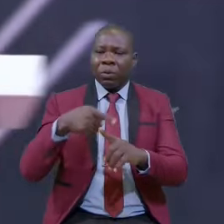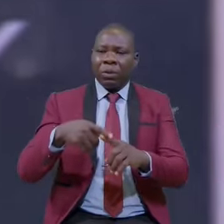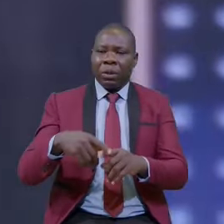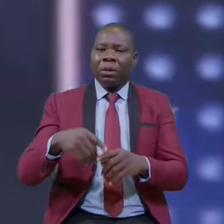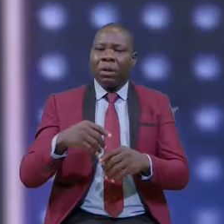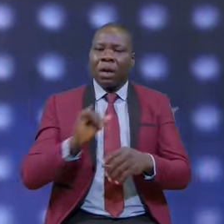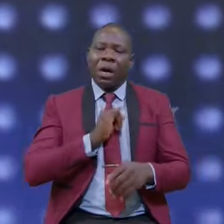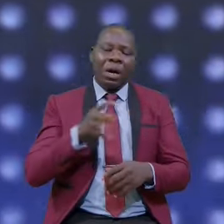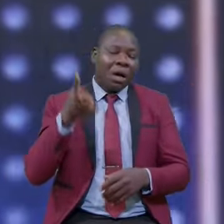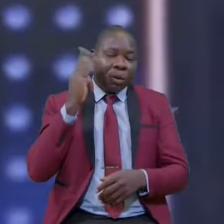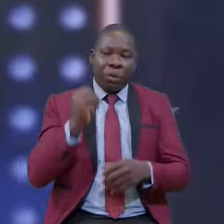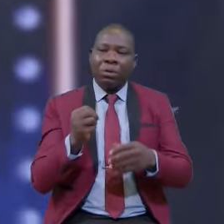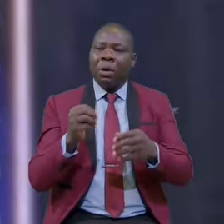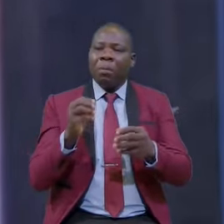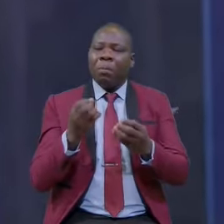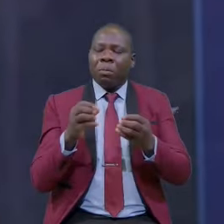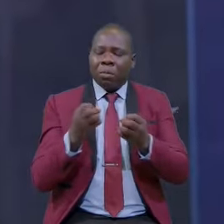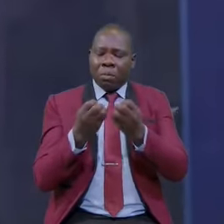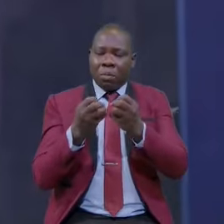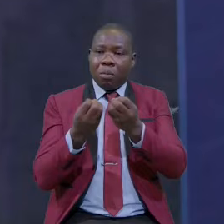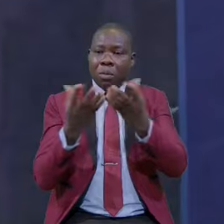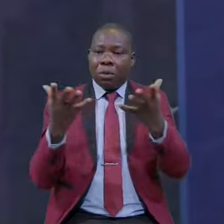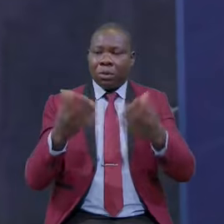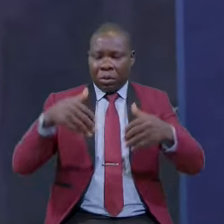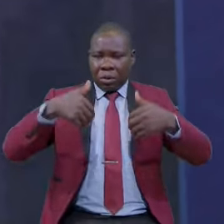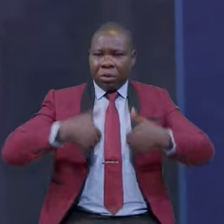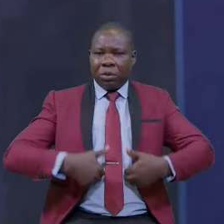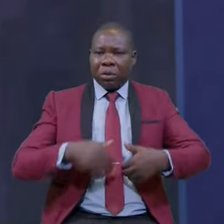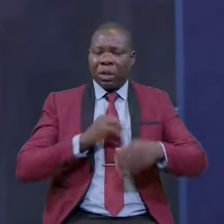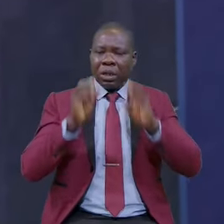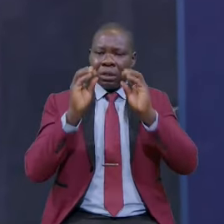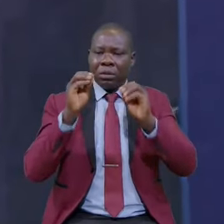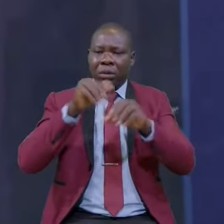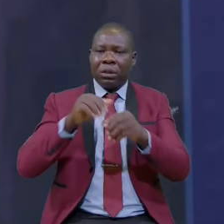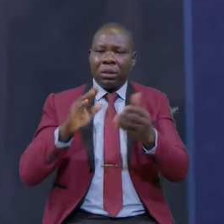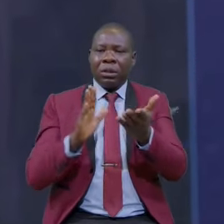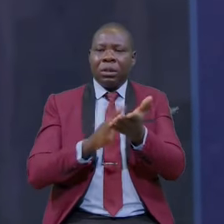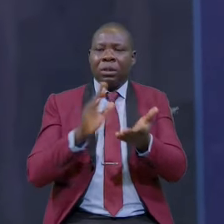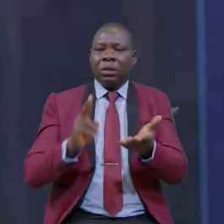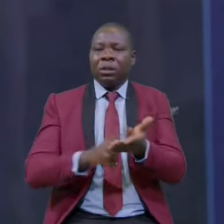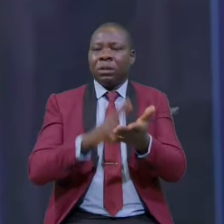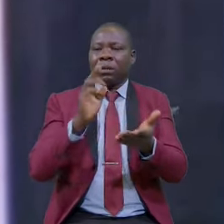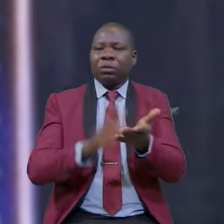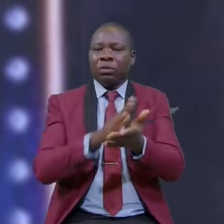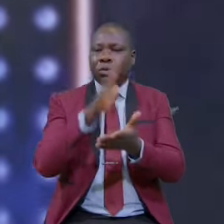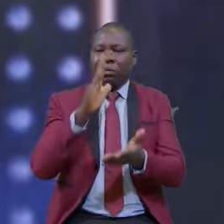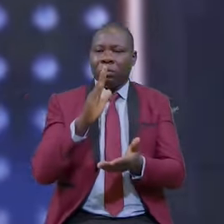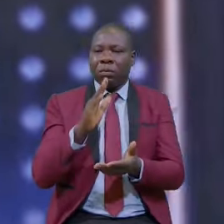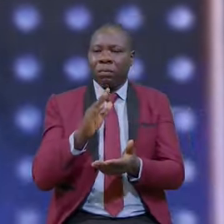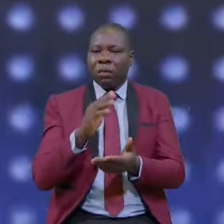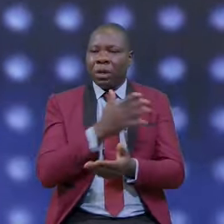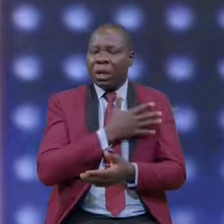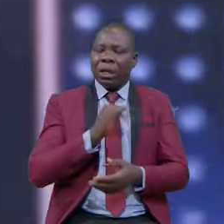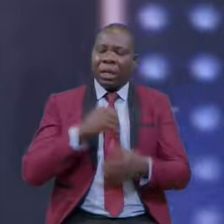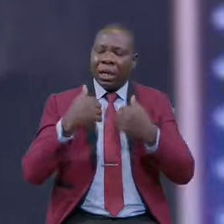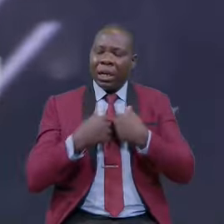know, I taught in the school, et j'enseignais encore secondaire. Four periods. J'avais quatre périodes pour enseigner. I teach